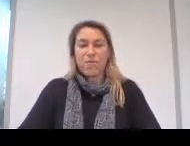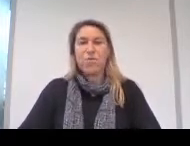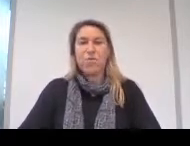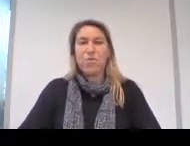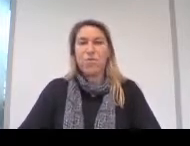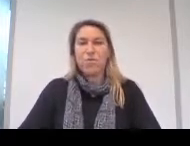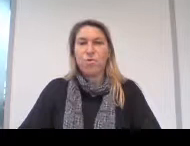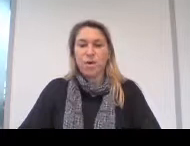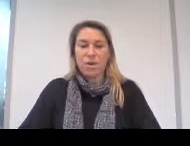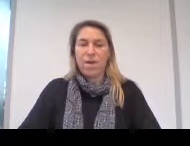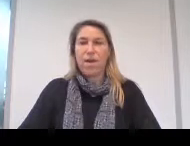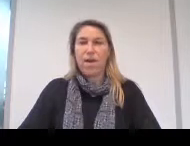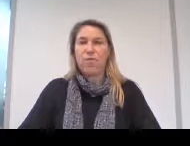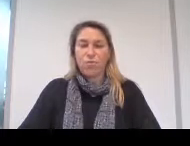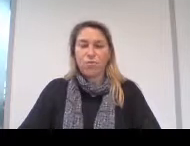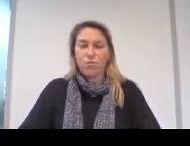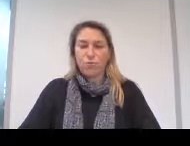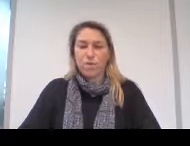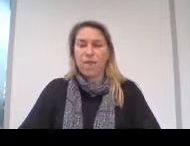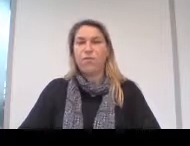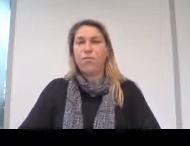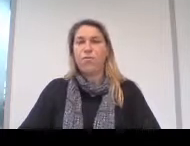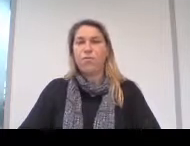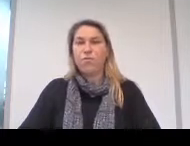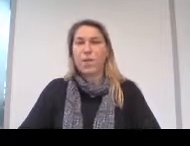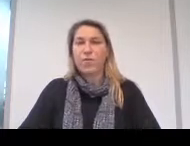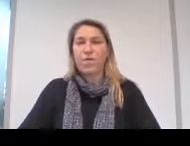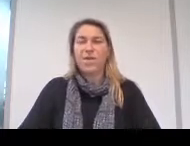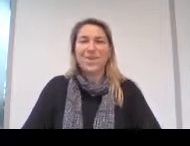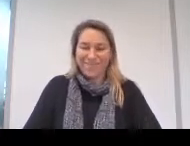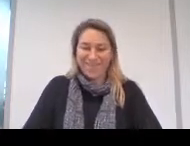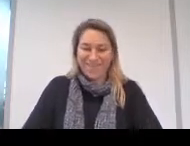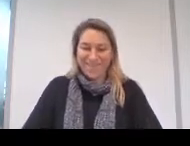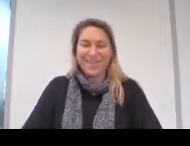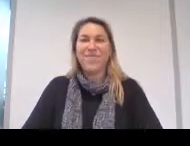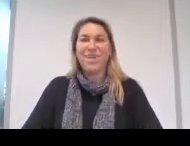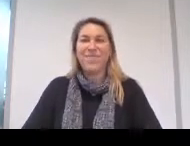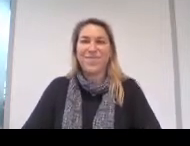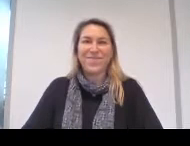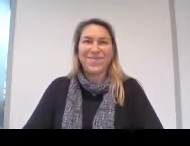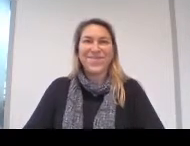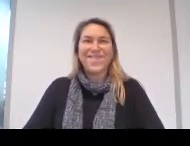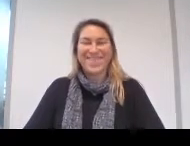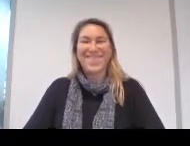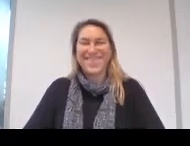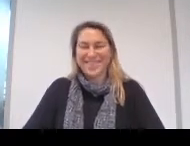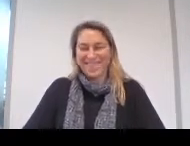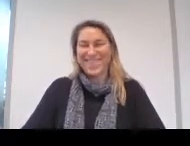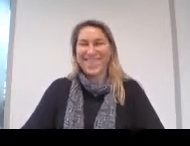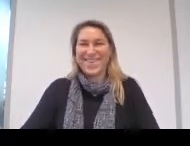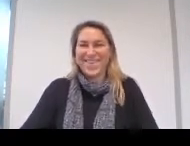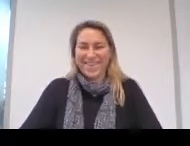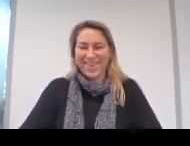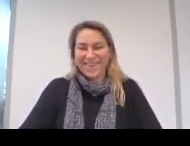je laisse le soin à nos intervenants de se présenter. Alors, Sylvie? Sylvie Rossi, je